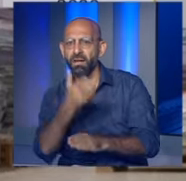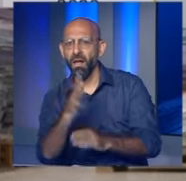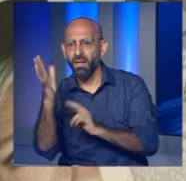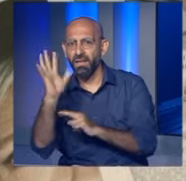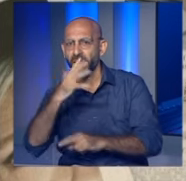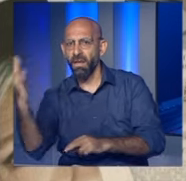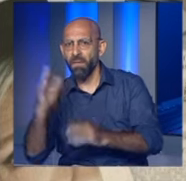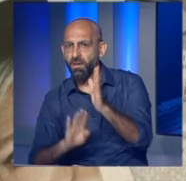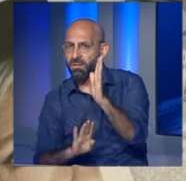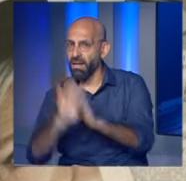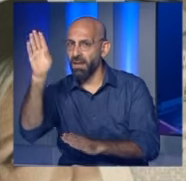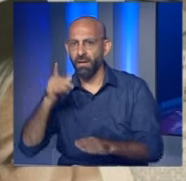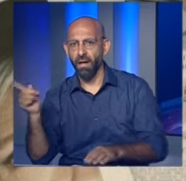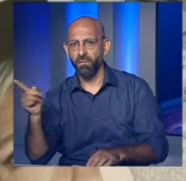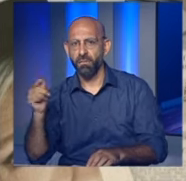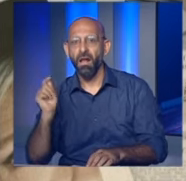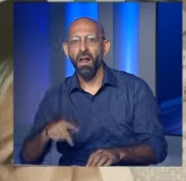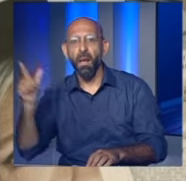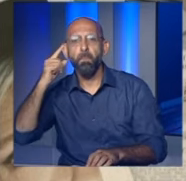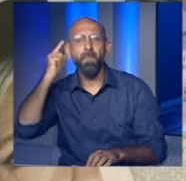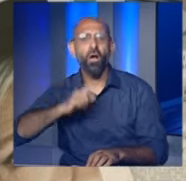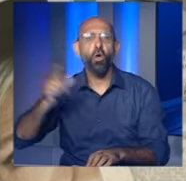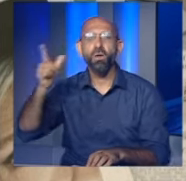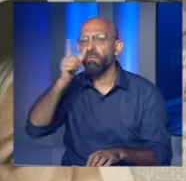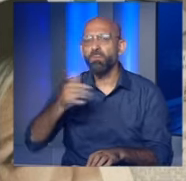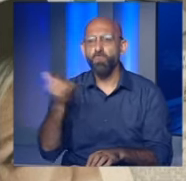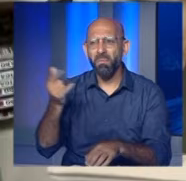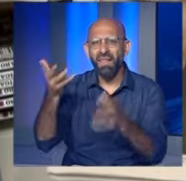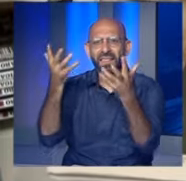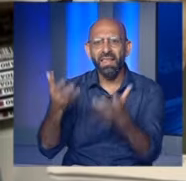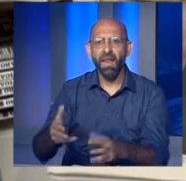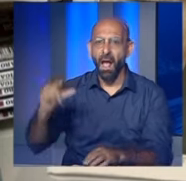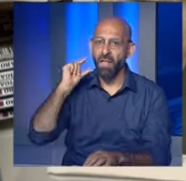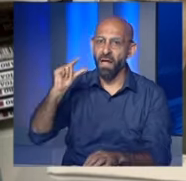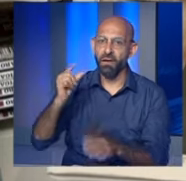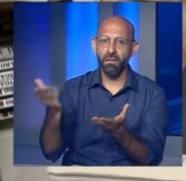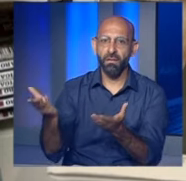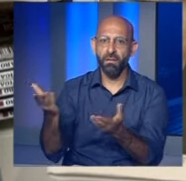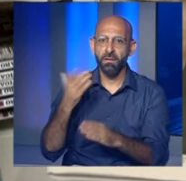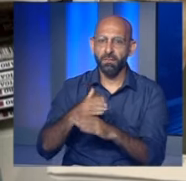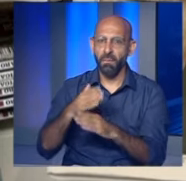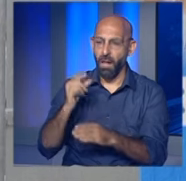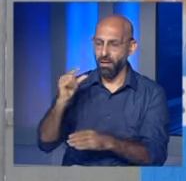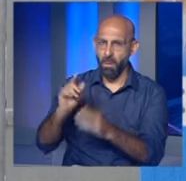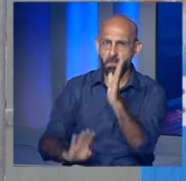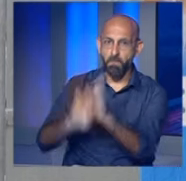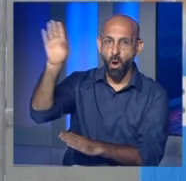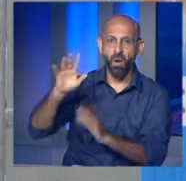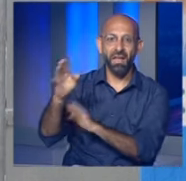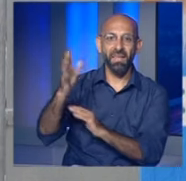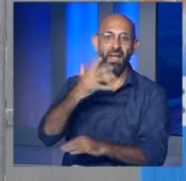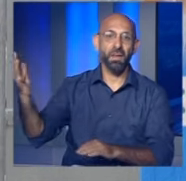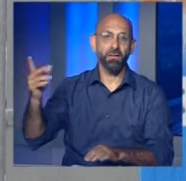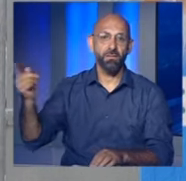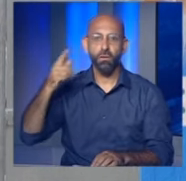للتعامل مع الصعود السريع لاحزاب اليمين المتطرف ووصف ماكرون قرار حل البرلمان بالثقيل والخطير مستدركا